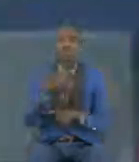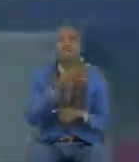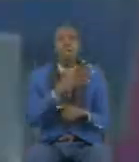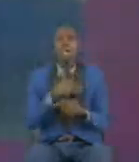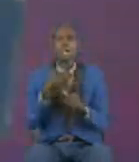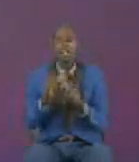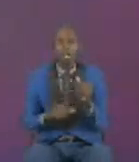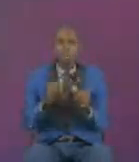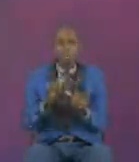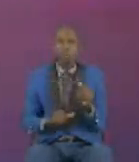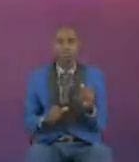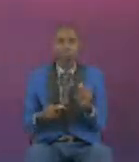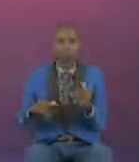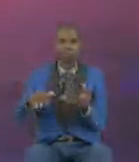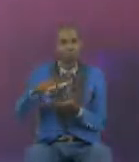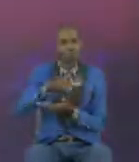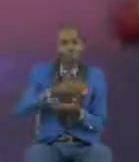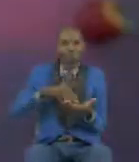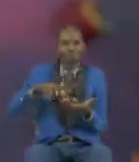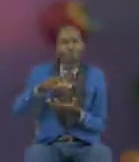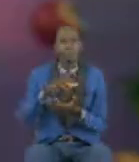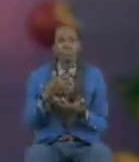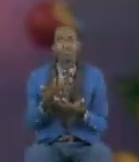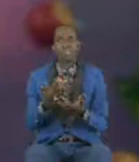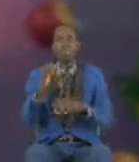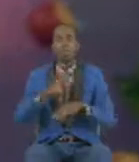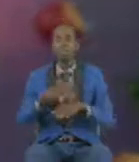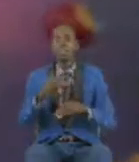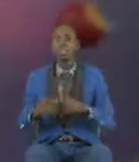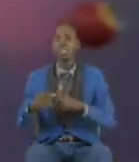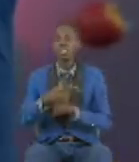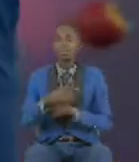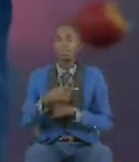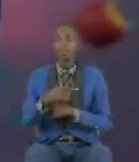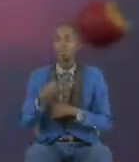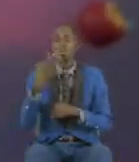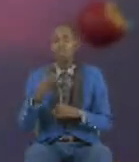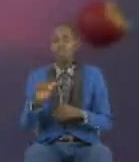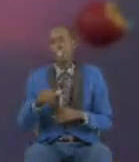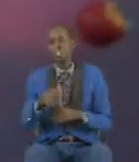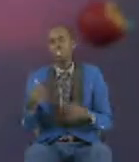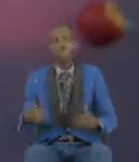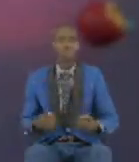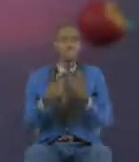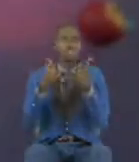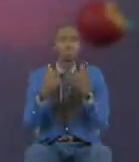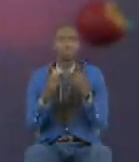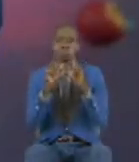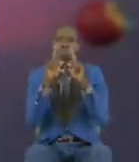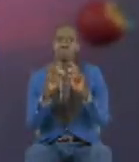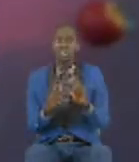Pour que tous les carrefours, dans les jours de défi, dans les épreuves, dans les